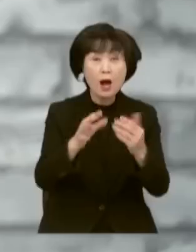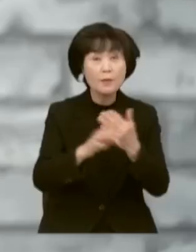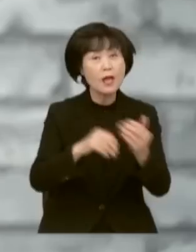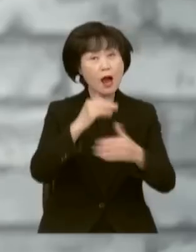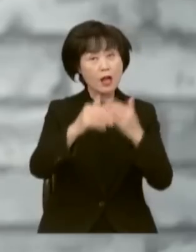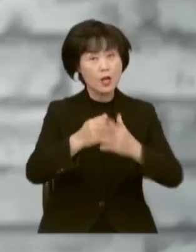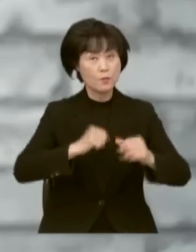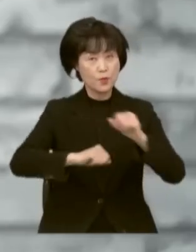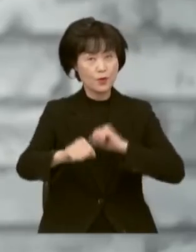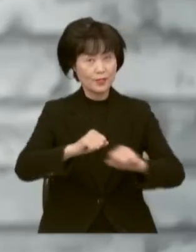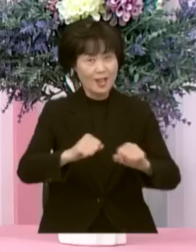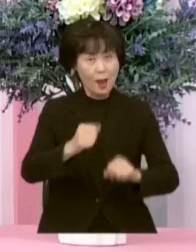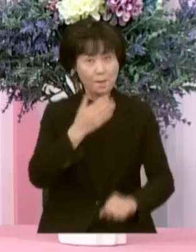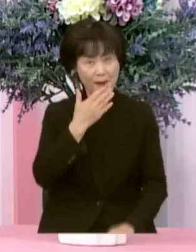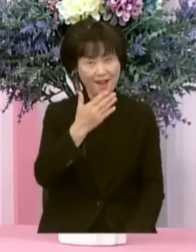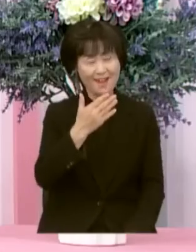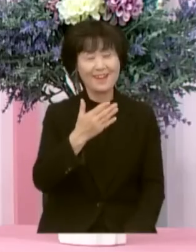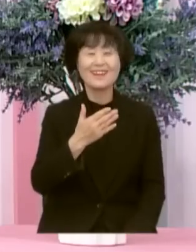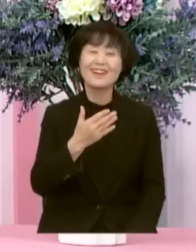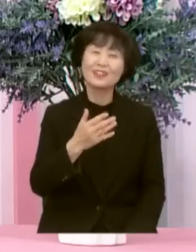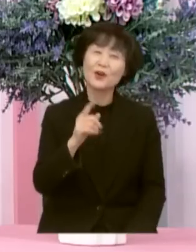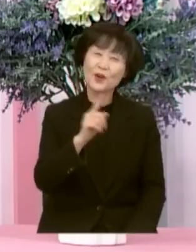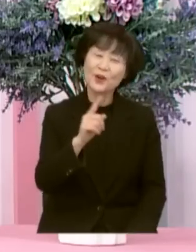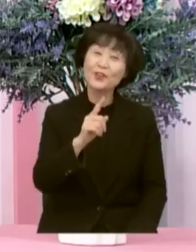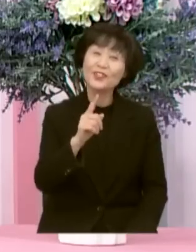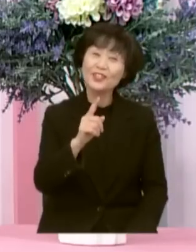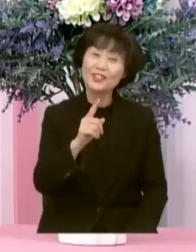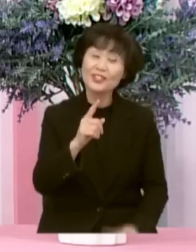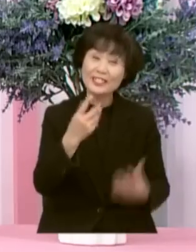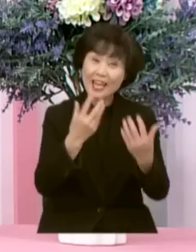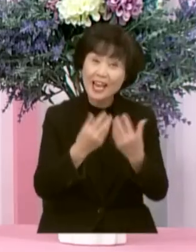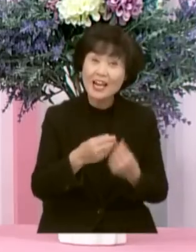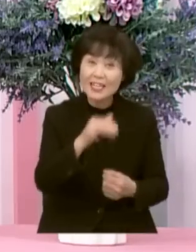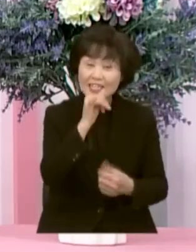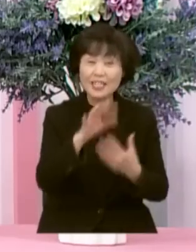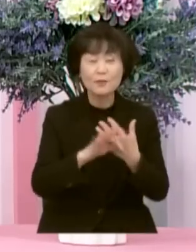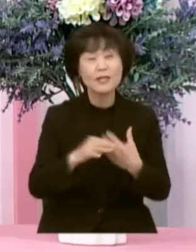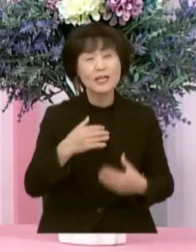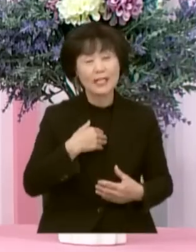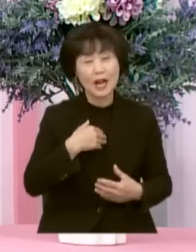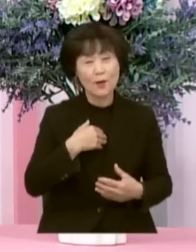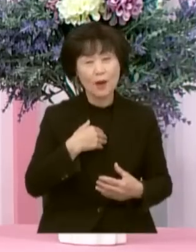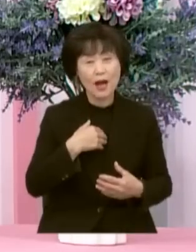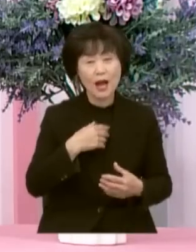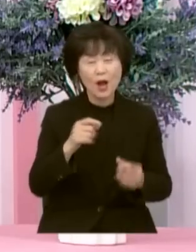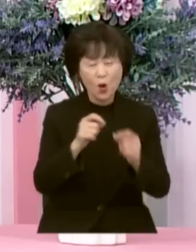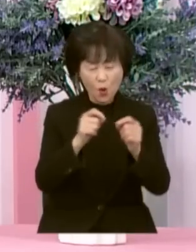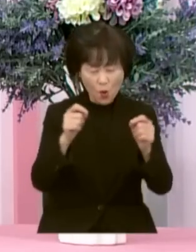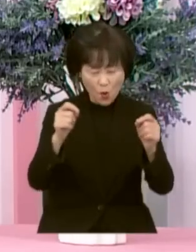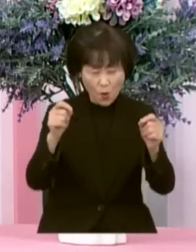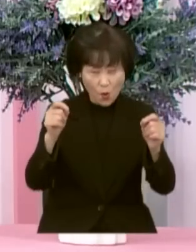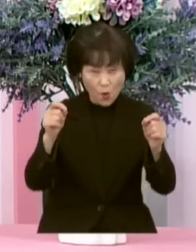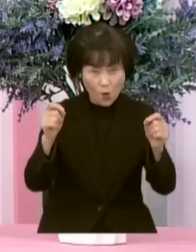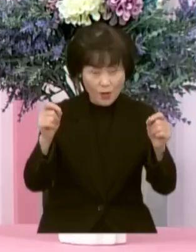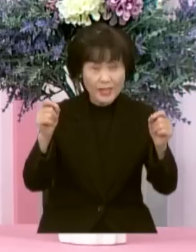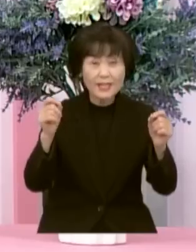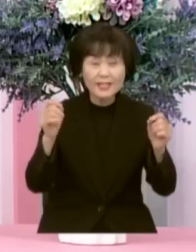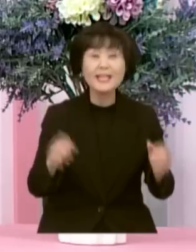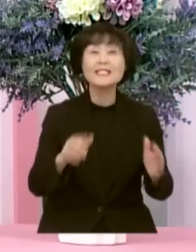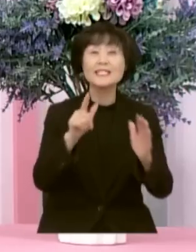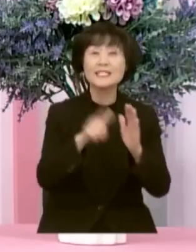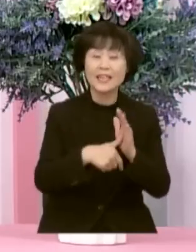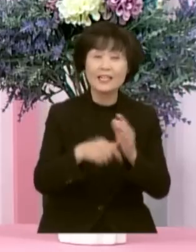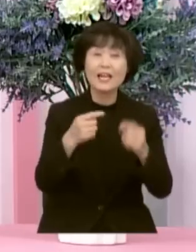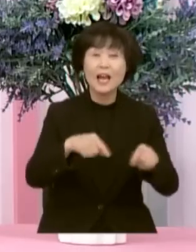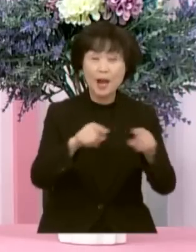하시더라고요. 또 어떤 경우도 있냐면은 저랑 이렇게 수업을 장기적으로 하시는 분들이 꽤 계시는 거예요. 우리 김지선님도